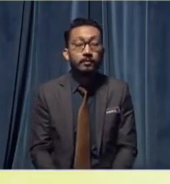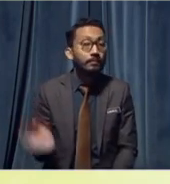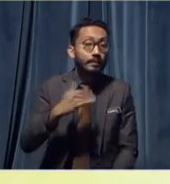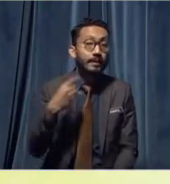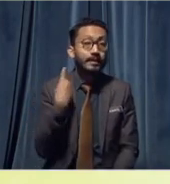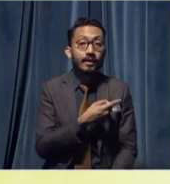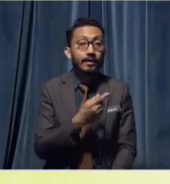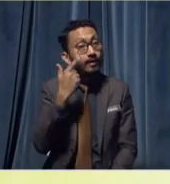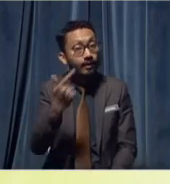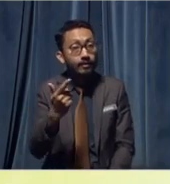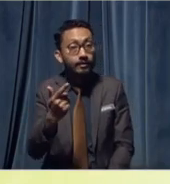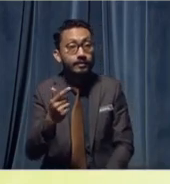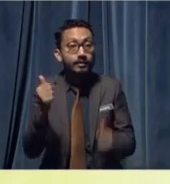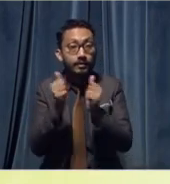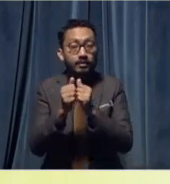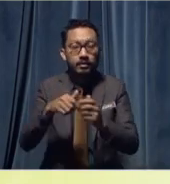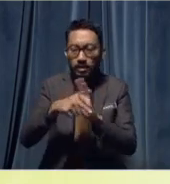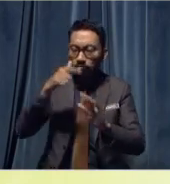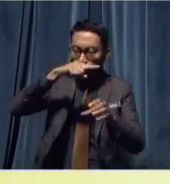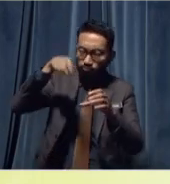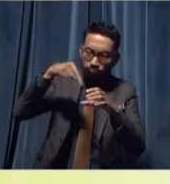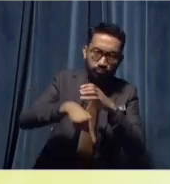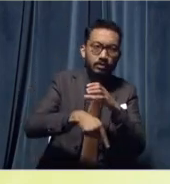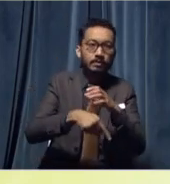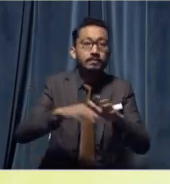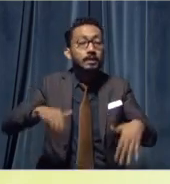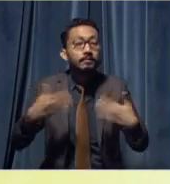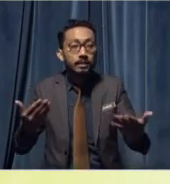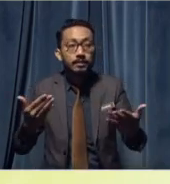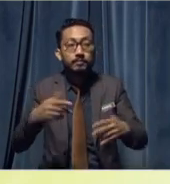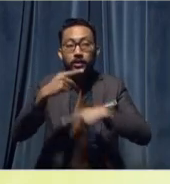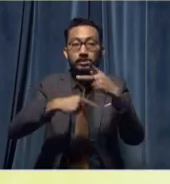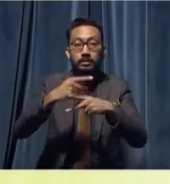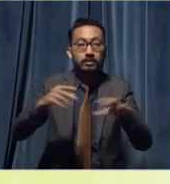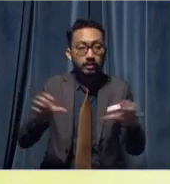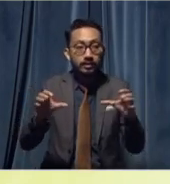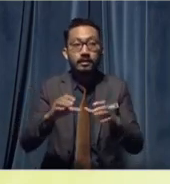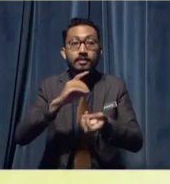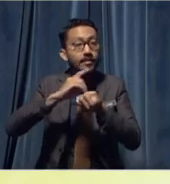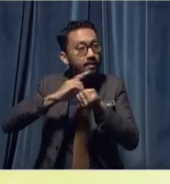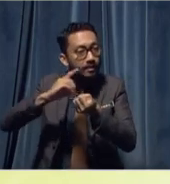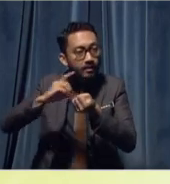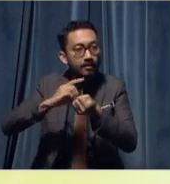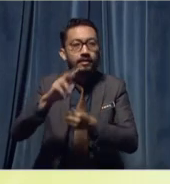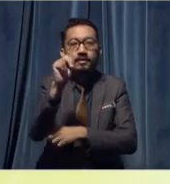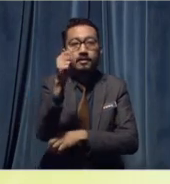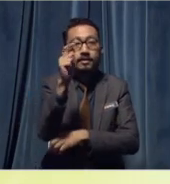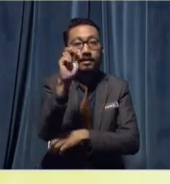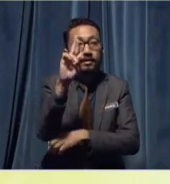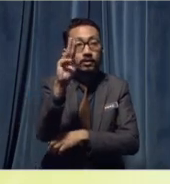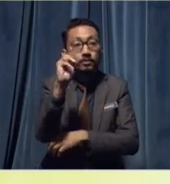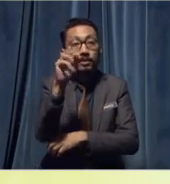Jom kita lihat dengan lebih mendalam bagaimana kedua-dua proses ini